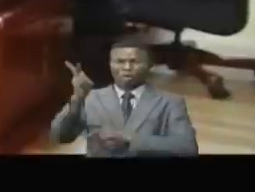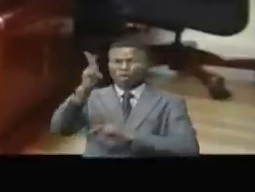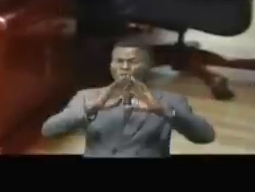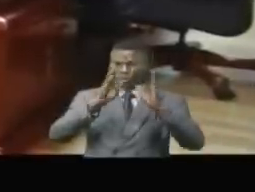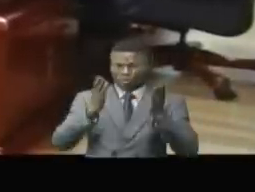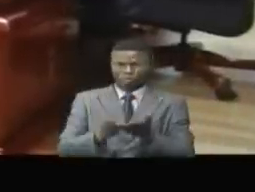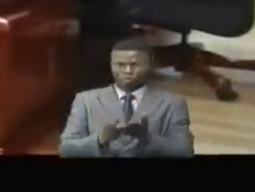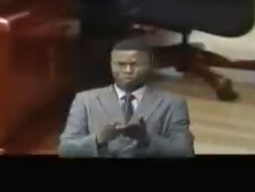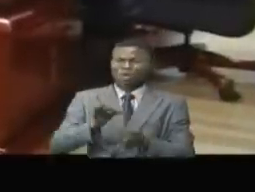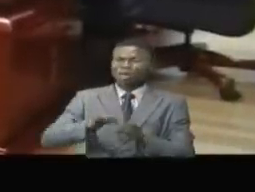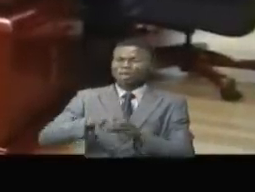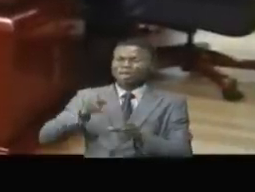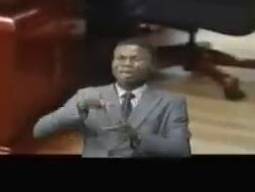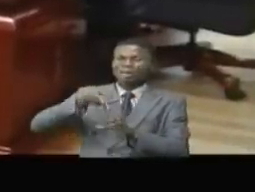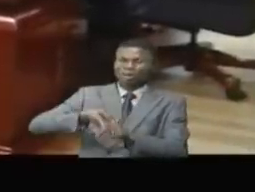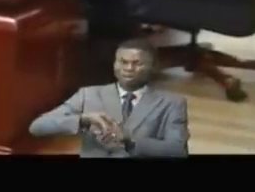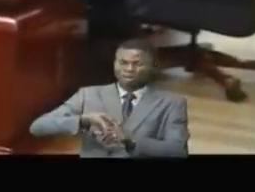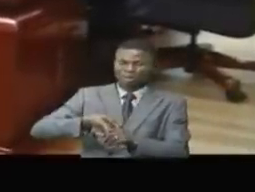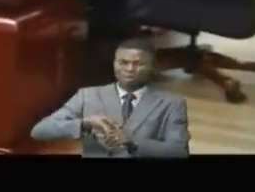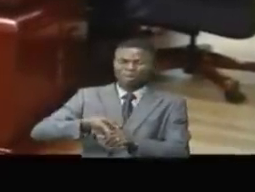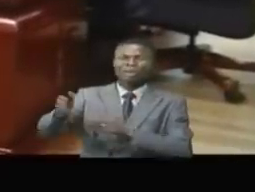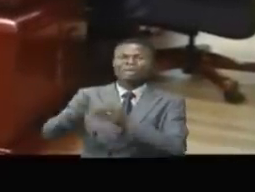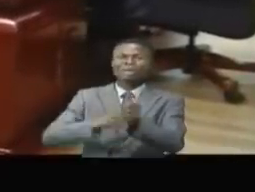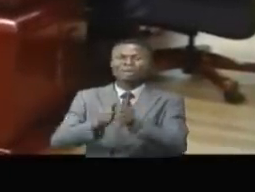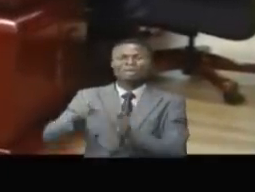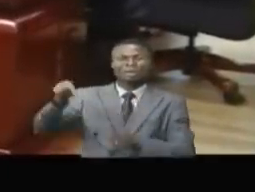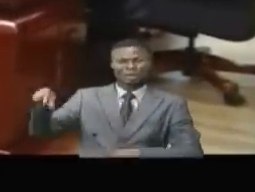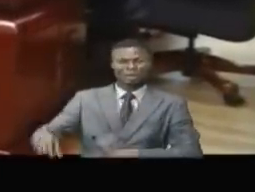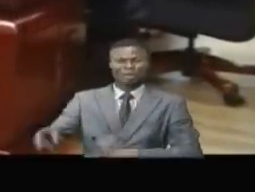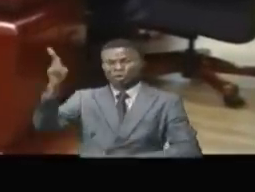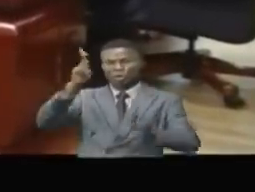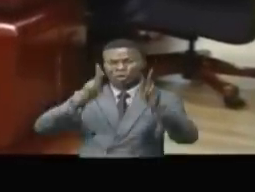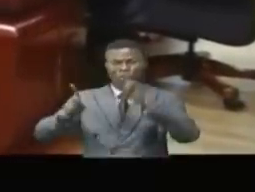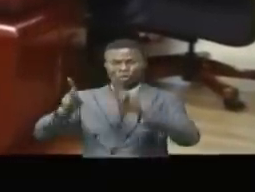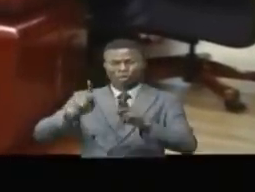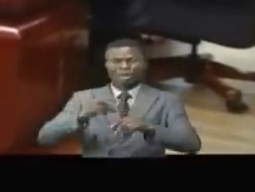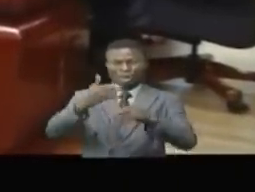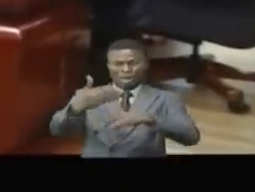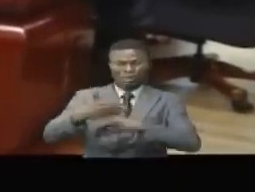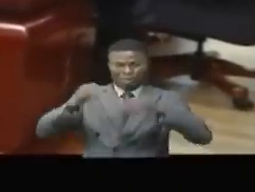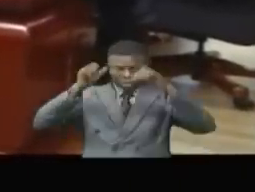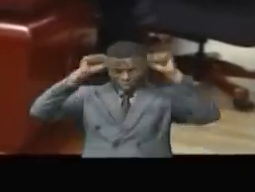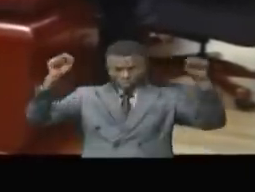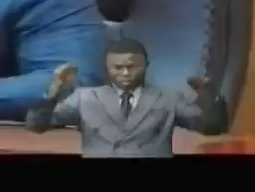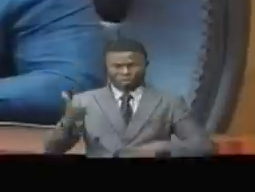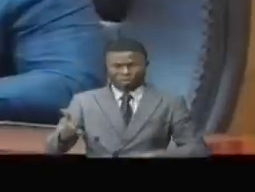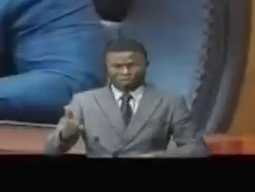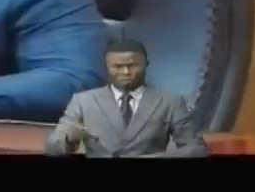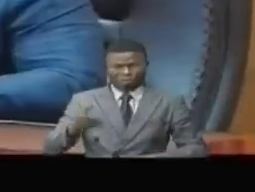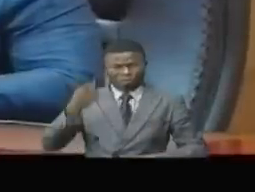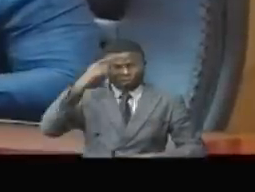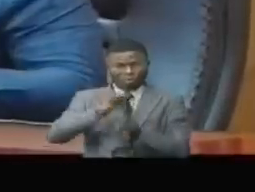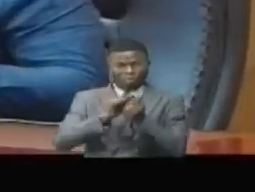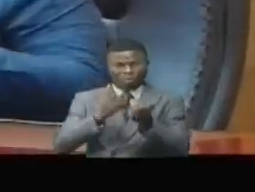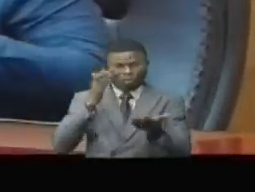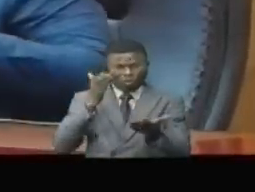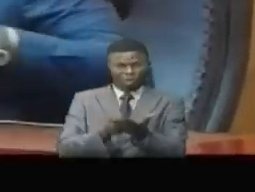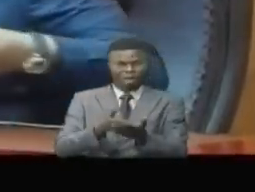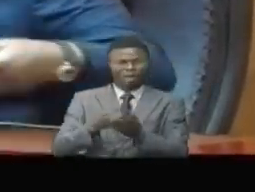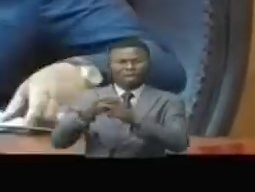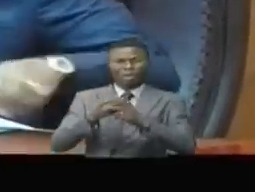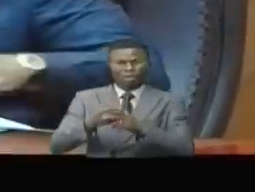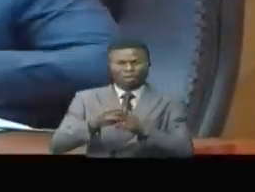population, particulièrement leur prolifération dans les quartiers populaires résidentiels. Face à cette menace qui pèse sur la sécurité